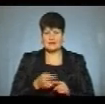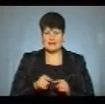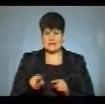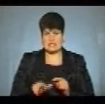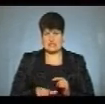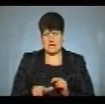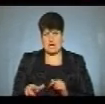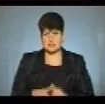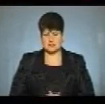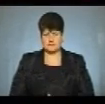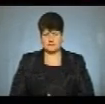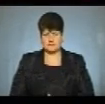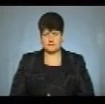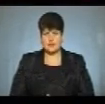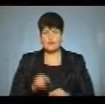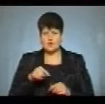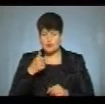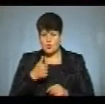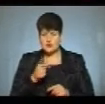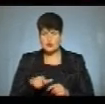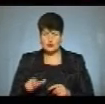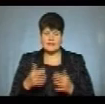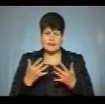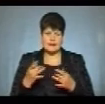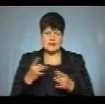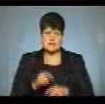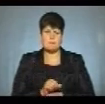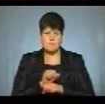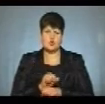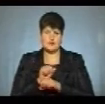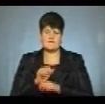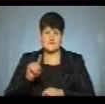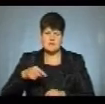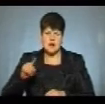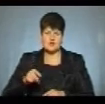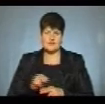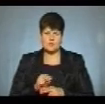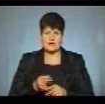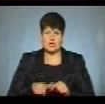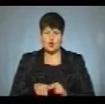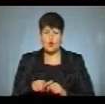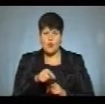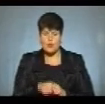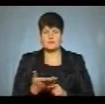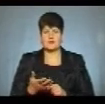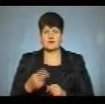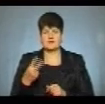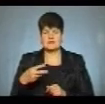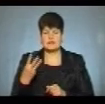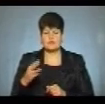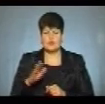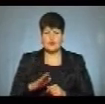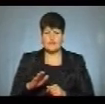ділянці. Цього року люди кілька разів протестували, вимагаючи відремонтувати цю дорогу. 3 вересня і 29 липня